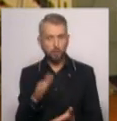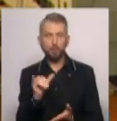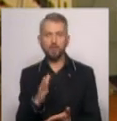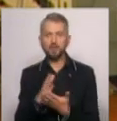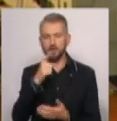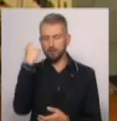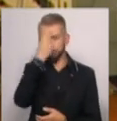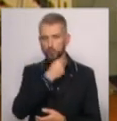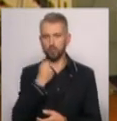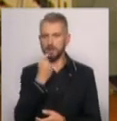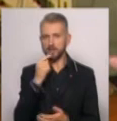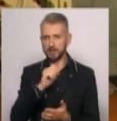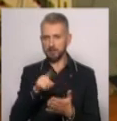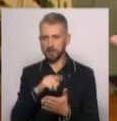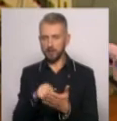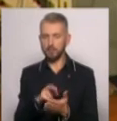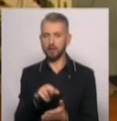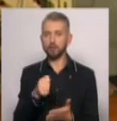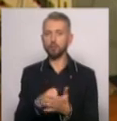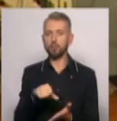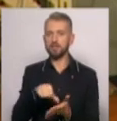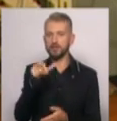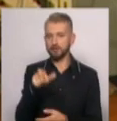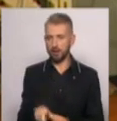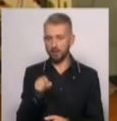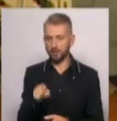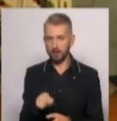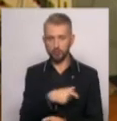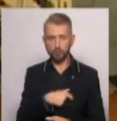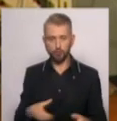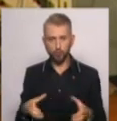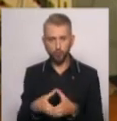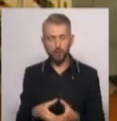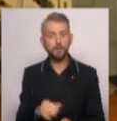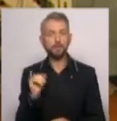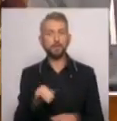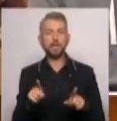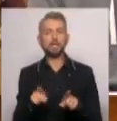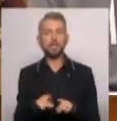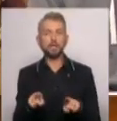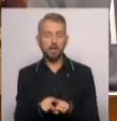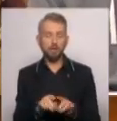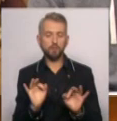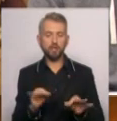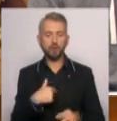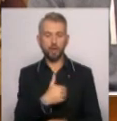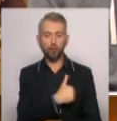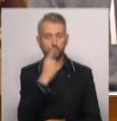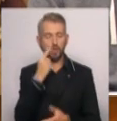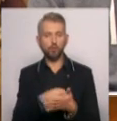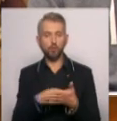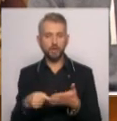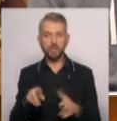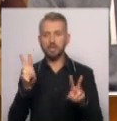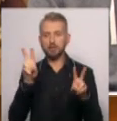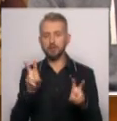до пана Сергія, як до представника, одного з представників цієї депутатської групи. І так само, звичайно, я хочу наголосити традиційні